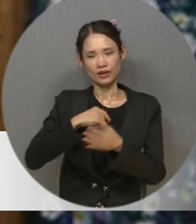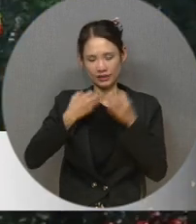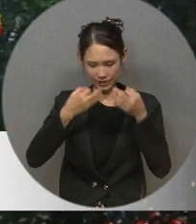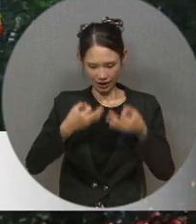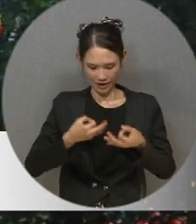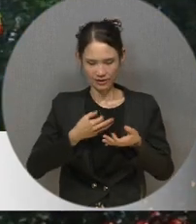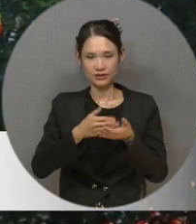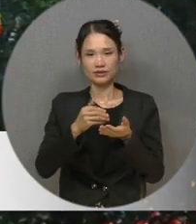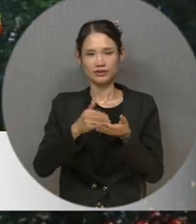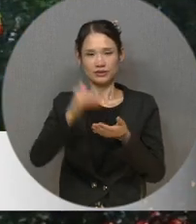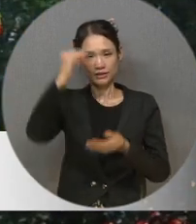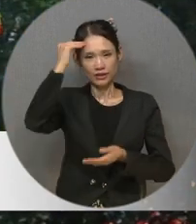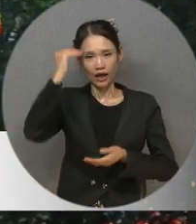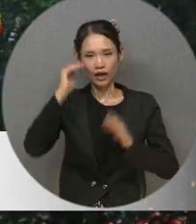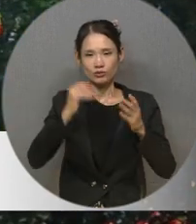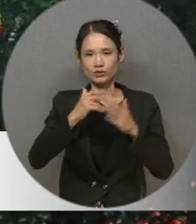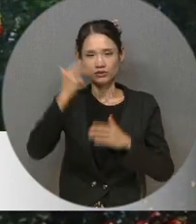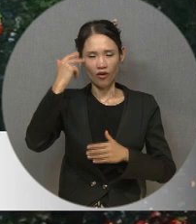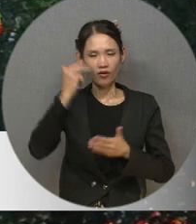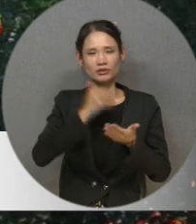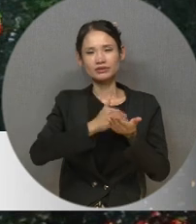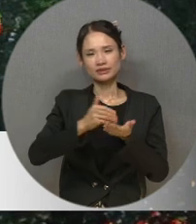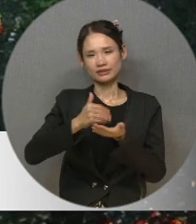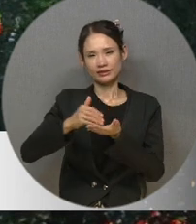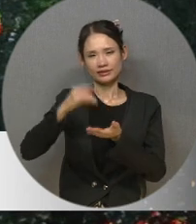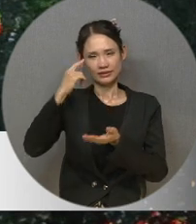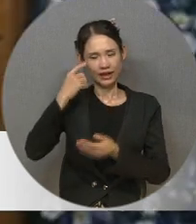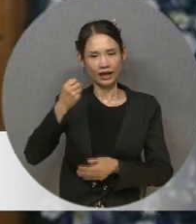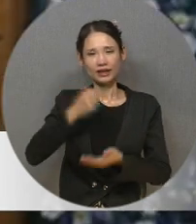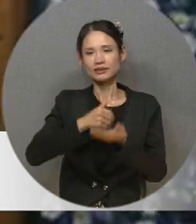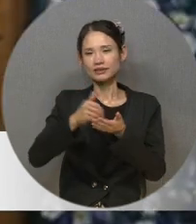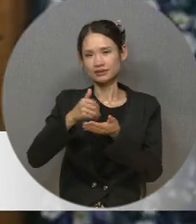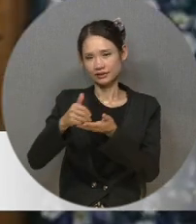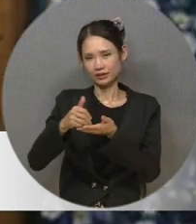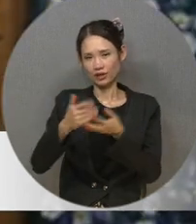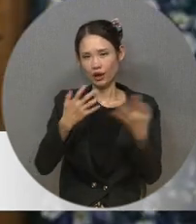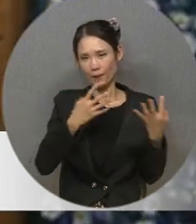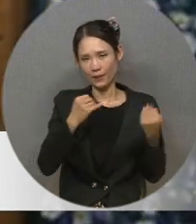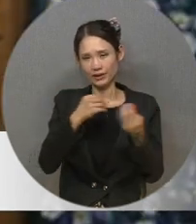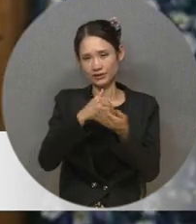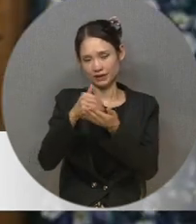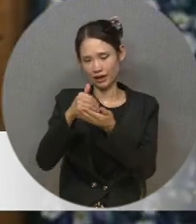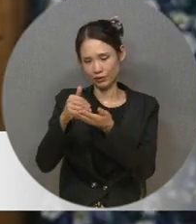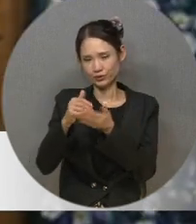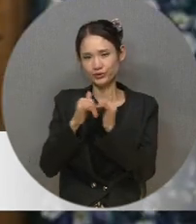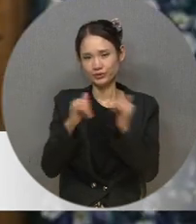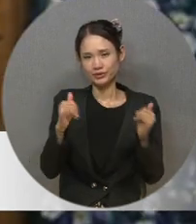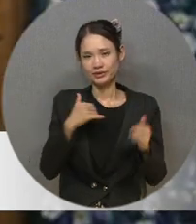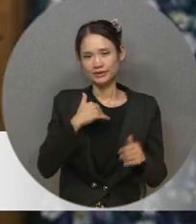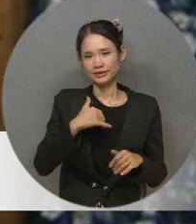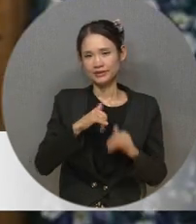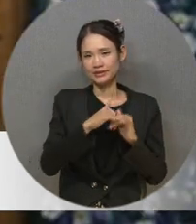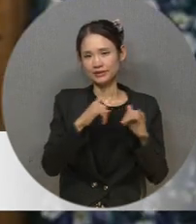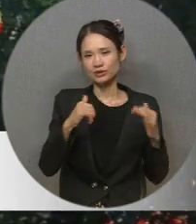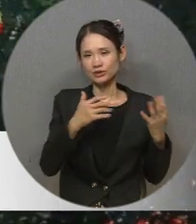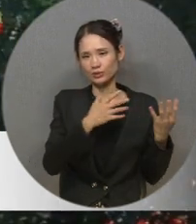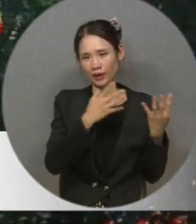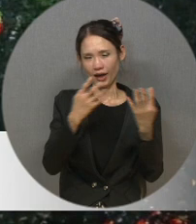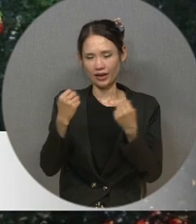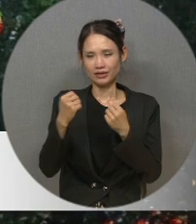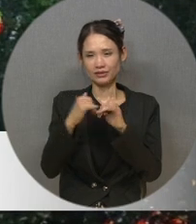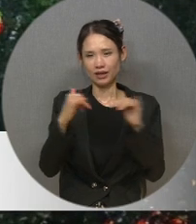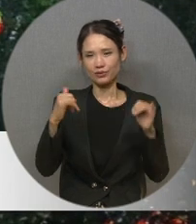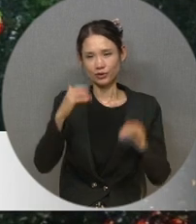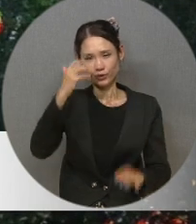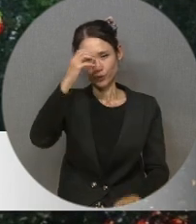그리고 대한민국 정신을 그려야 되겠다는 생각으로 그렸고 많은 내 작품이 많은 사람들한테